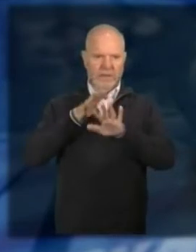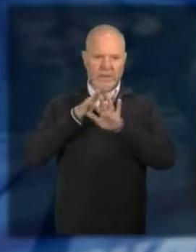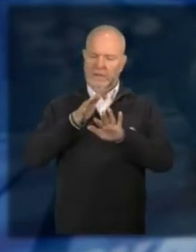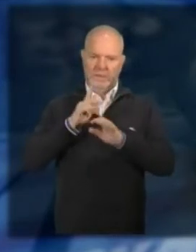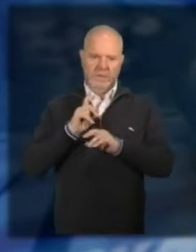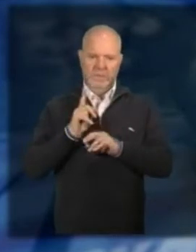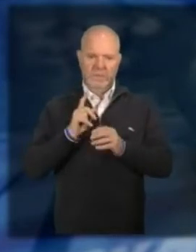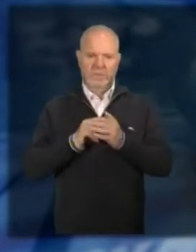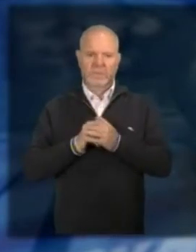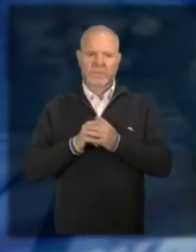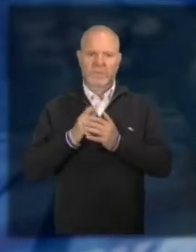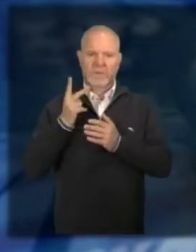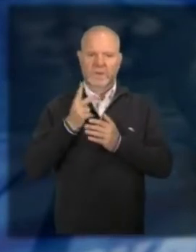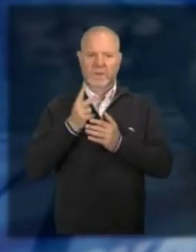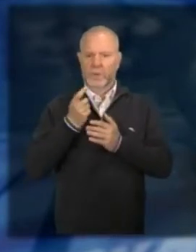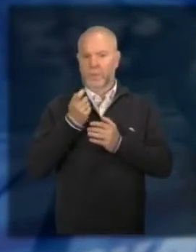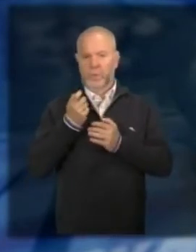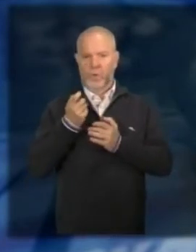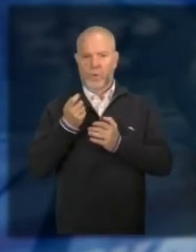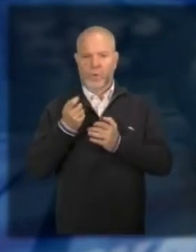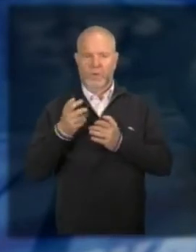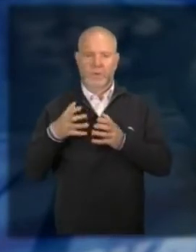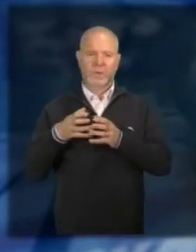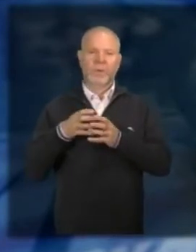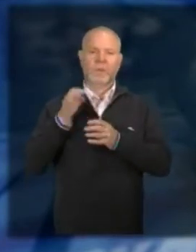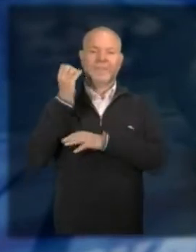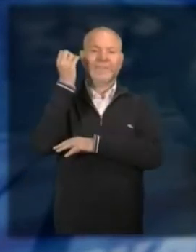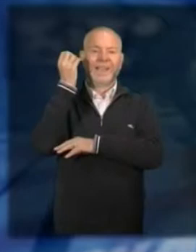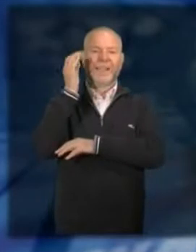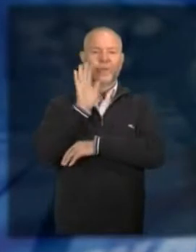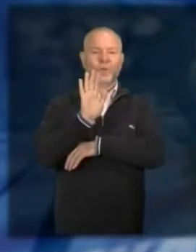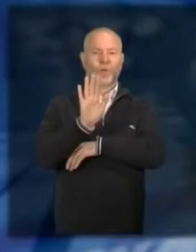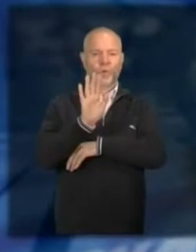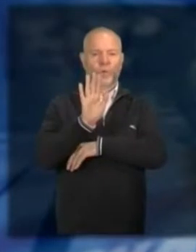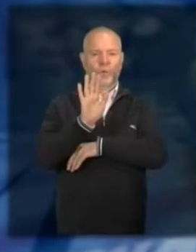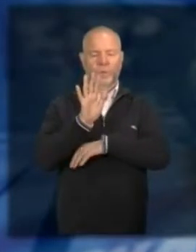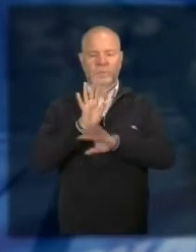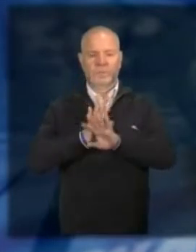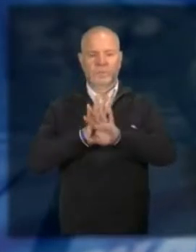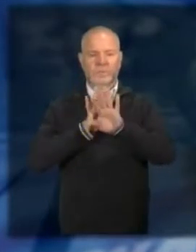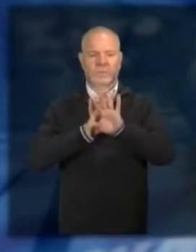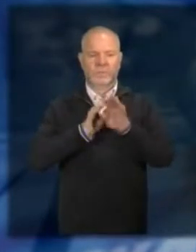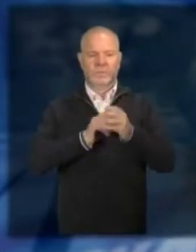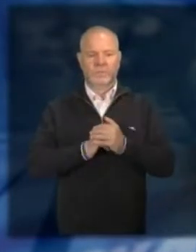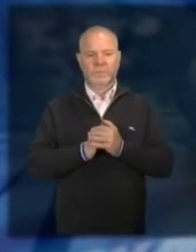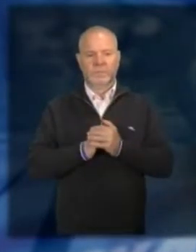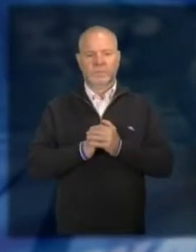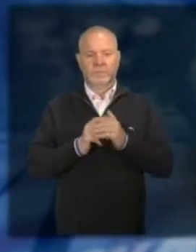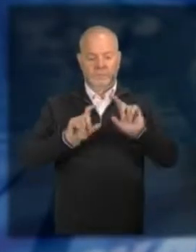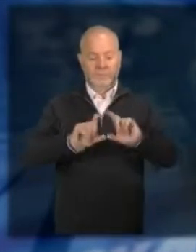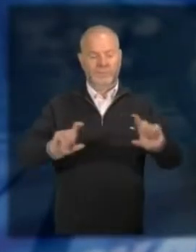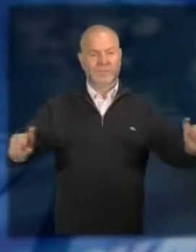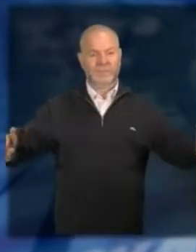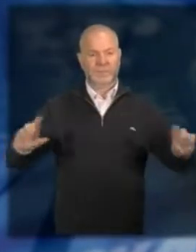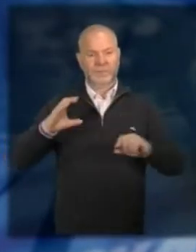partecipare all'evento, così una sparuta folla si è ritrovata in piazza Stazione per il tradizionale corteo in testa allo striscione di CGIL e